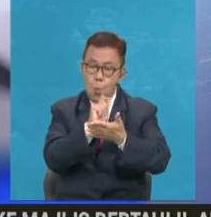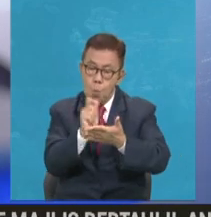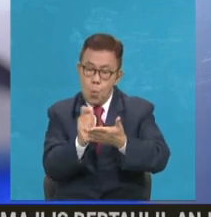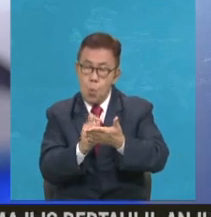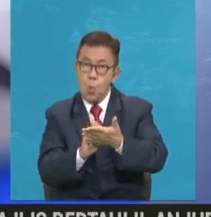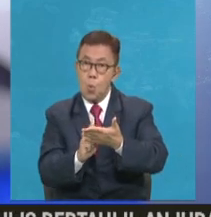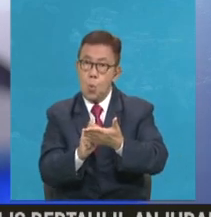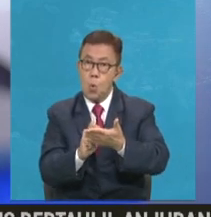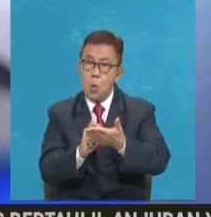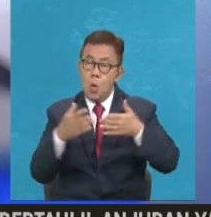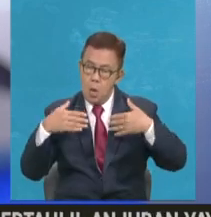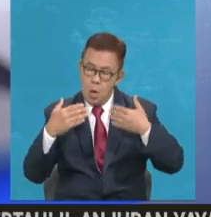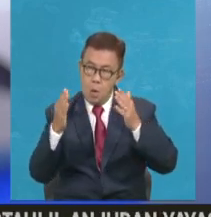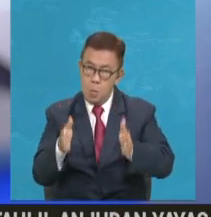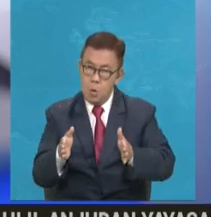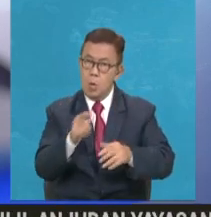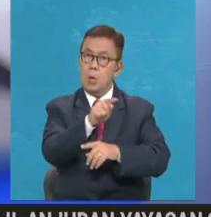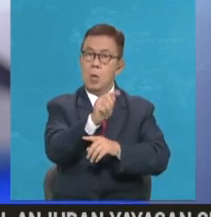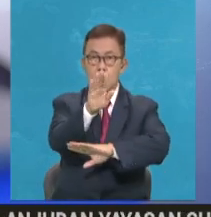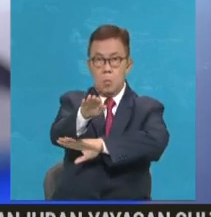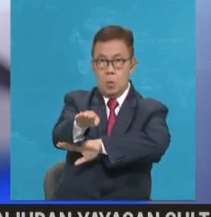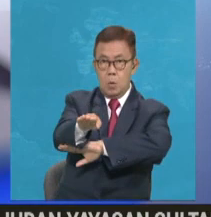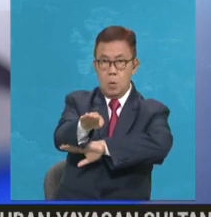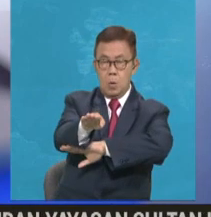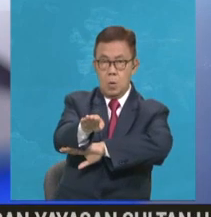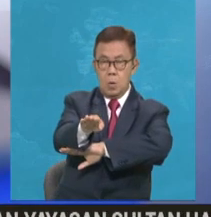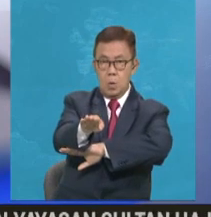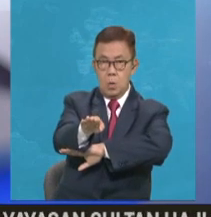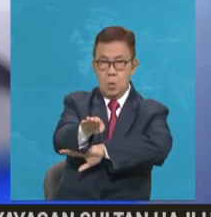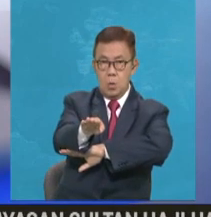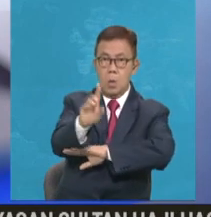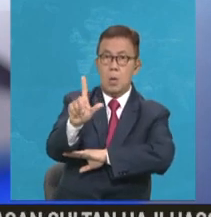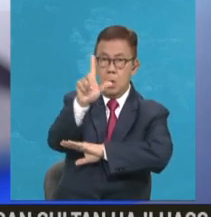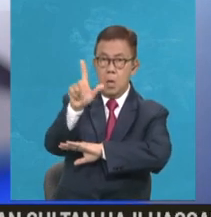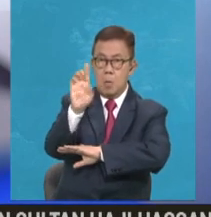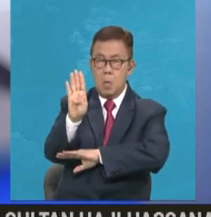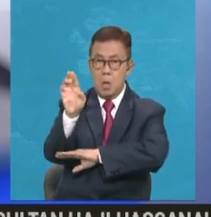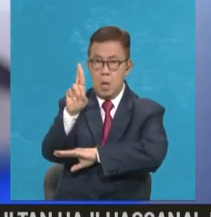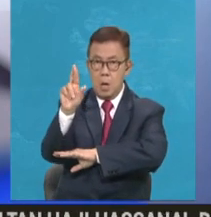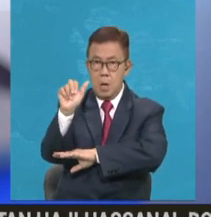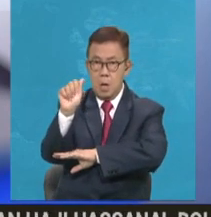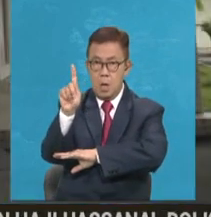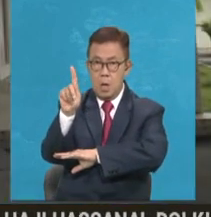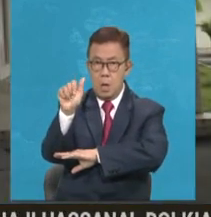2022 majelis diadakan petang tadi di dewan bahasa dan pustaka brakas